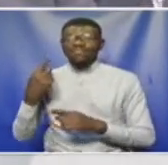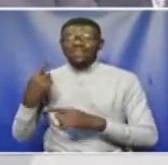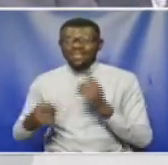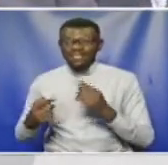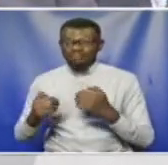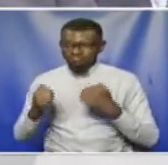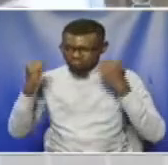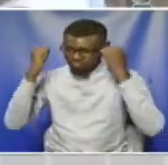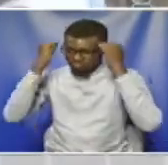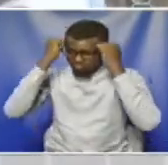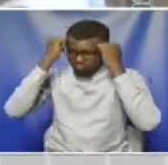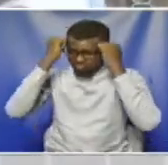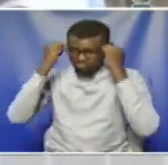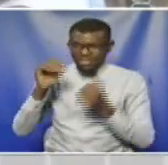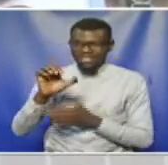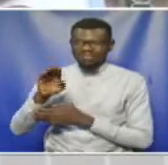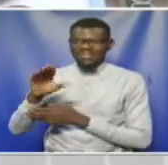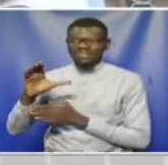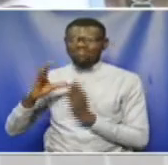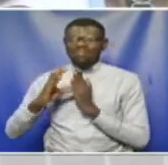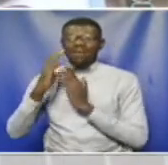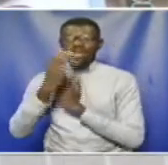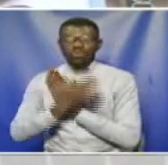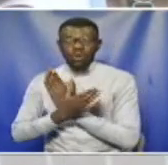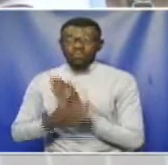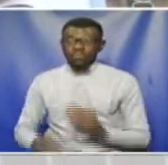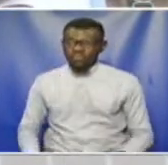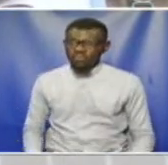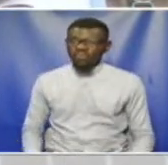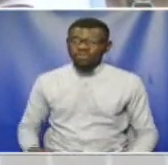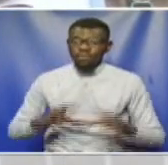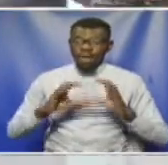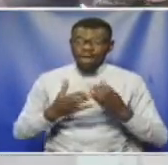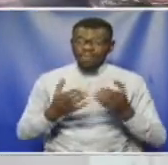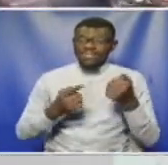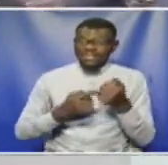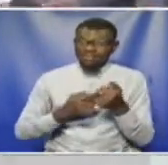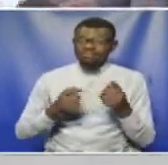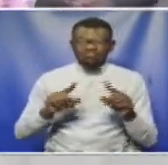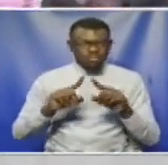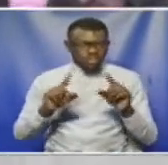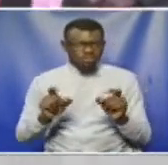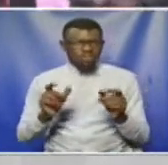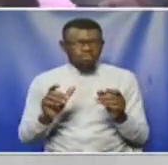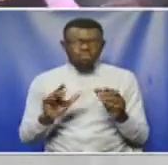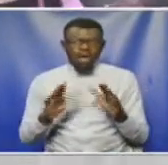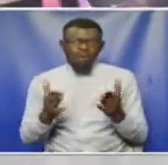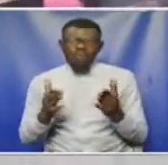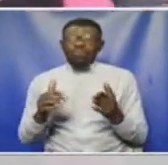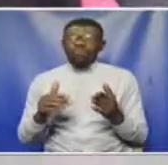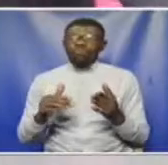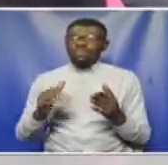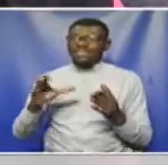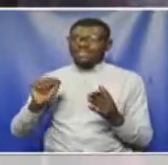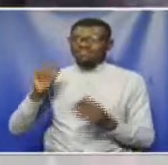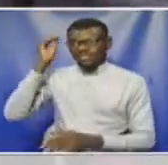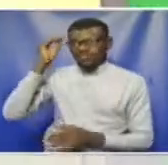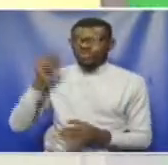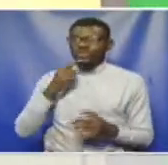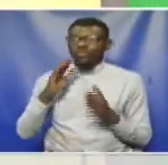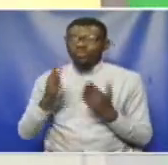purely CBC curriculum. Kuhusu mtihani na tathmini ya wanafunzi wa gredi ya sita, waziri huyo wa elimu amesema hatua muhimu zimepigwa na